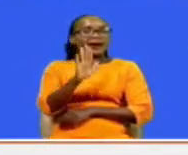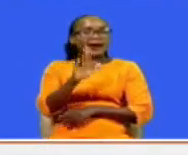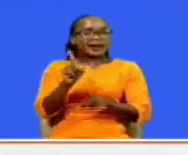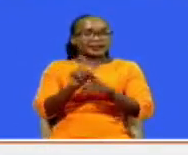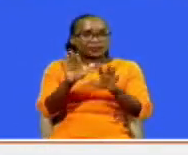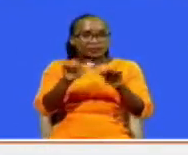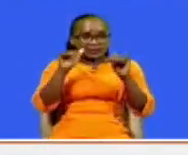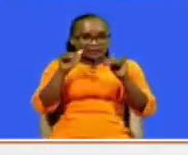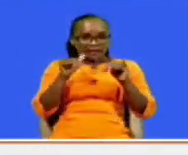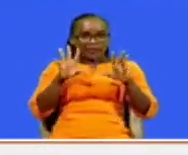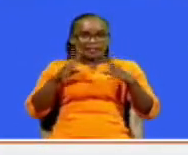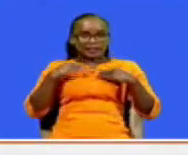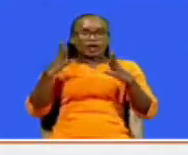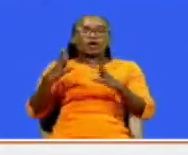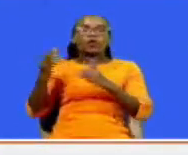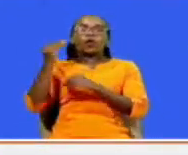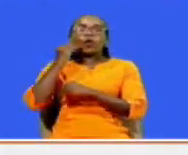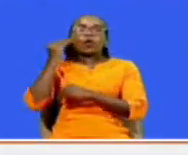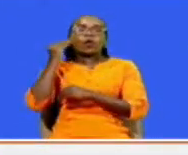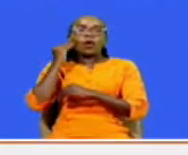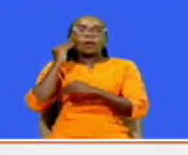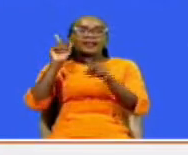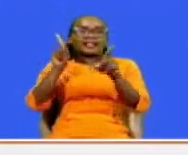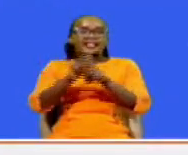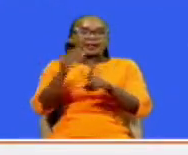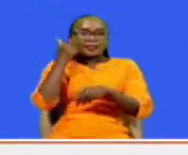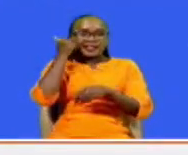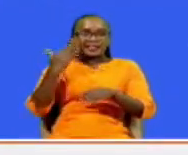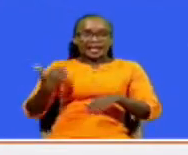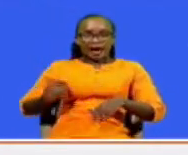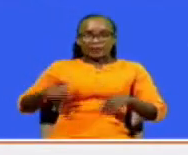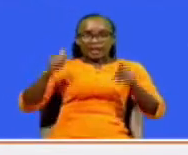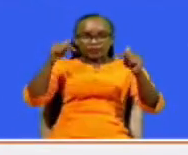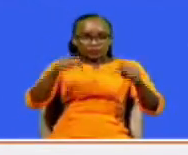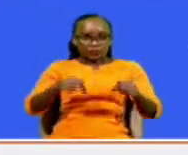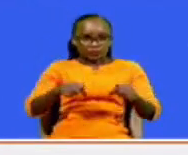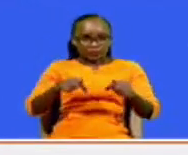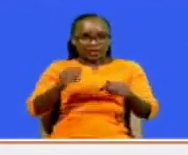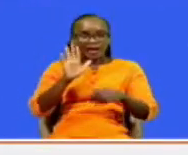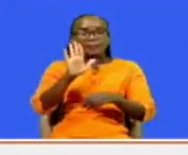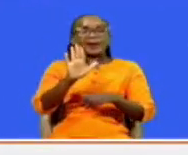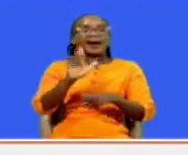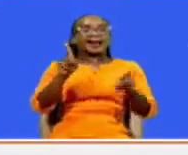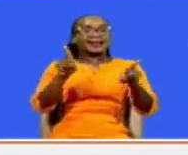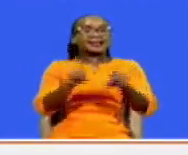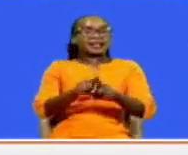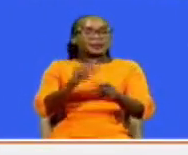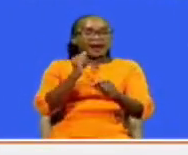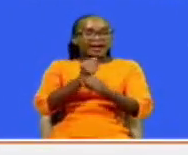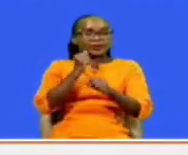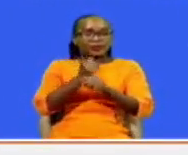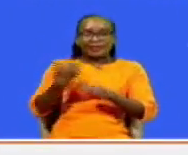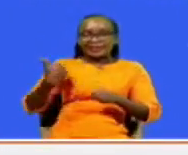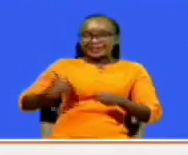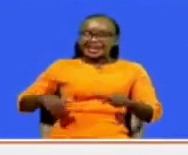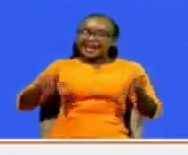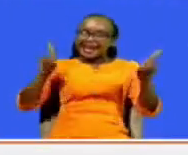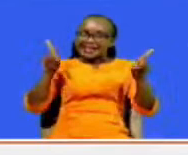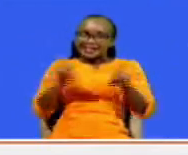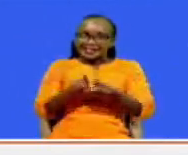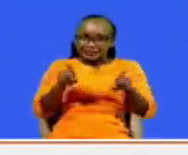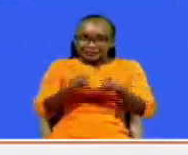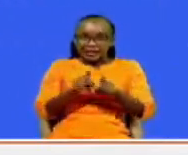anategea kuruhusiwa kwenda nyumbani. Sawia na mgonjwa aliyepasuliwa hii leo, yeye pia alifanyiwa upasuaji huo